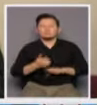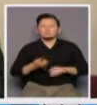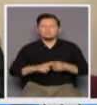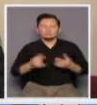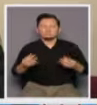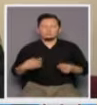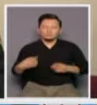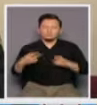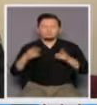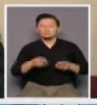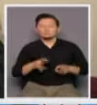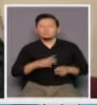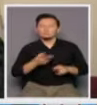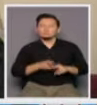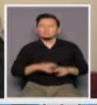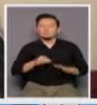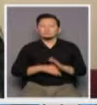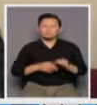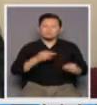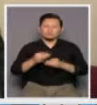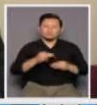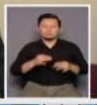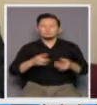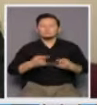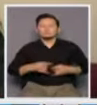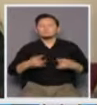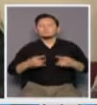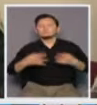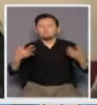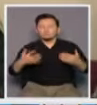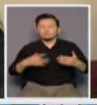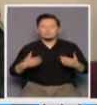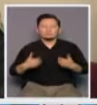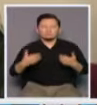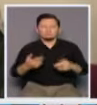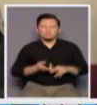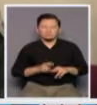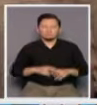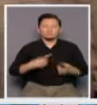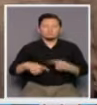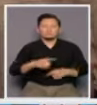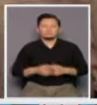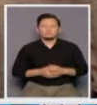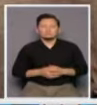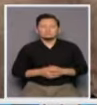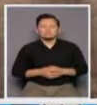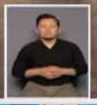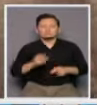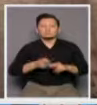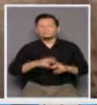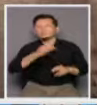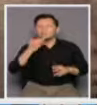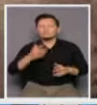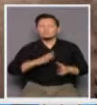келіп, мынау әжемізге сәлем беріп, туған күнімен құттықтап қойып жатқан ниетіміз бар осыларға да. Талай тауқыметті